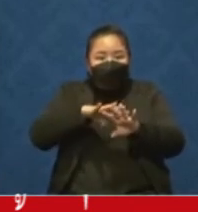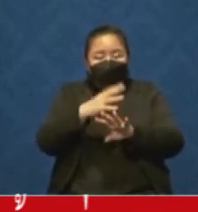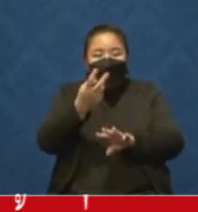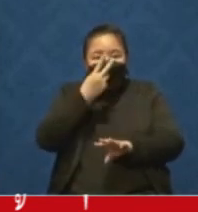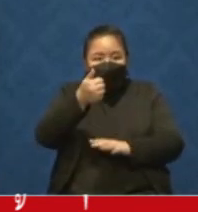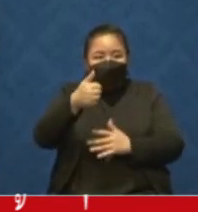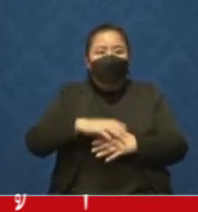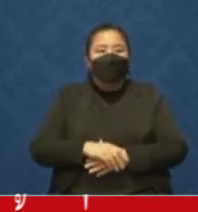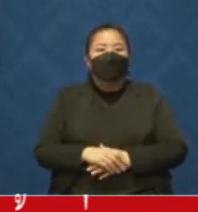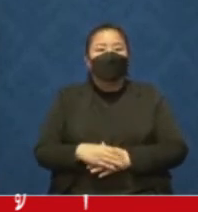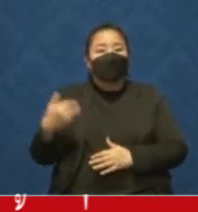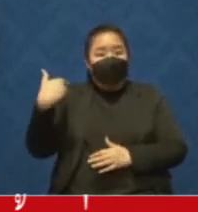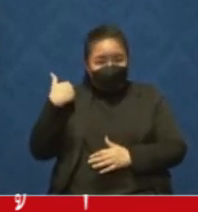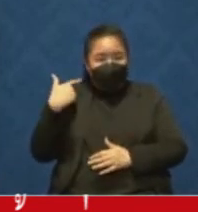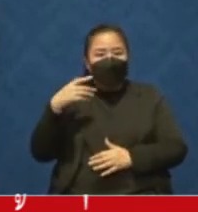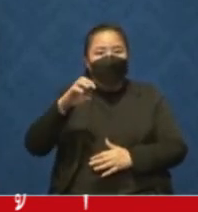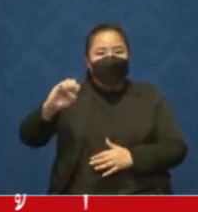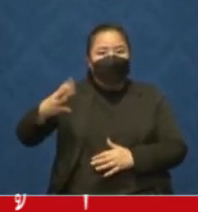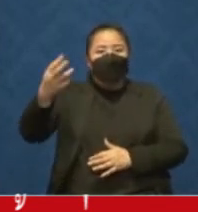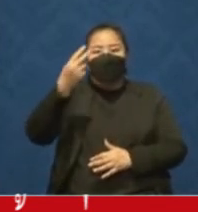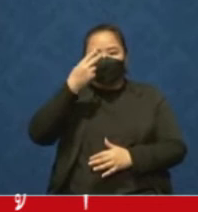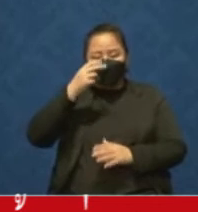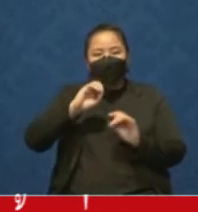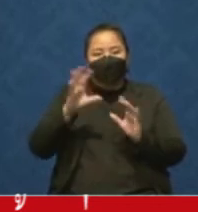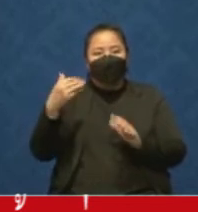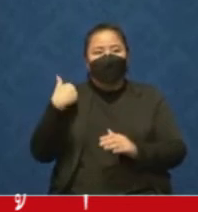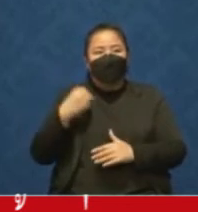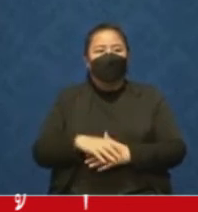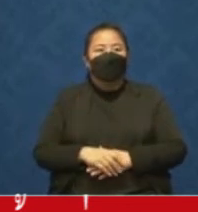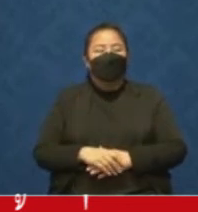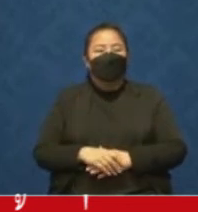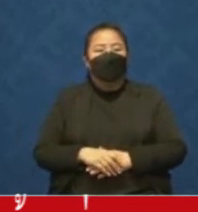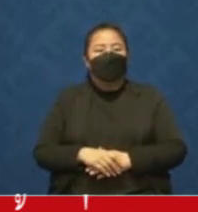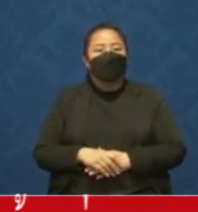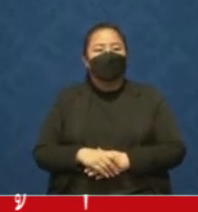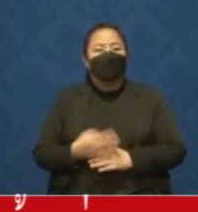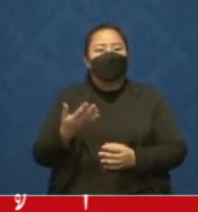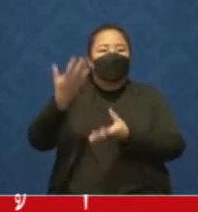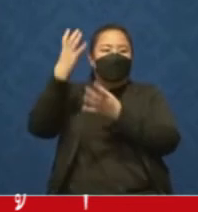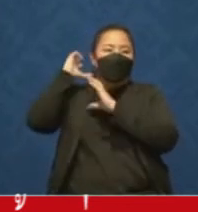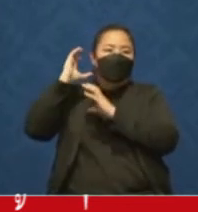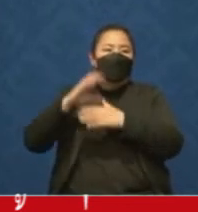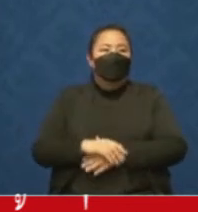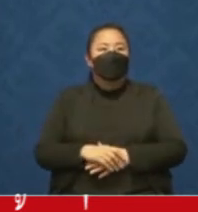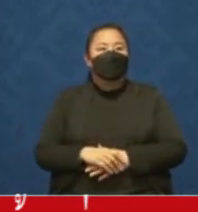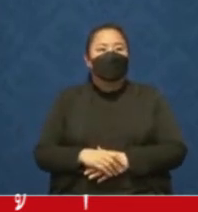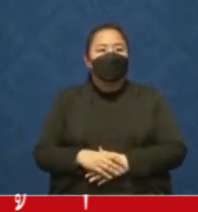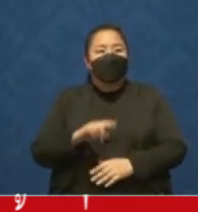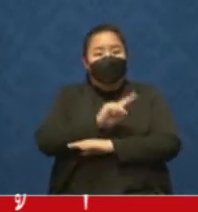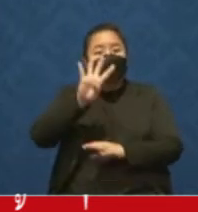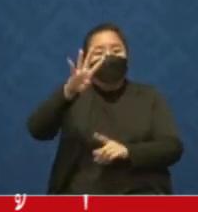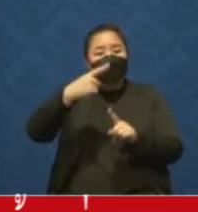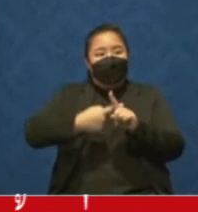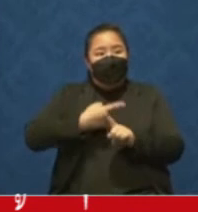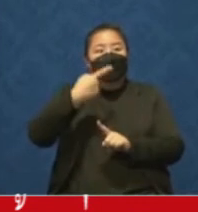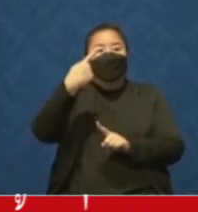นำกลบเรีนนั้มีอ้างอิงครับต่ไปครัคอรโมออนุมัติยอนกับพศหนึครัมือวที่ 4 ม